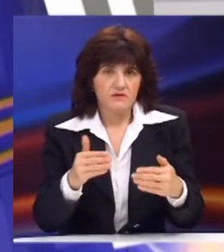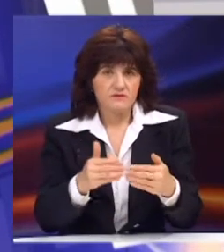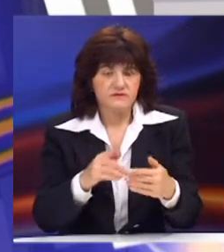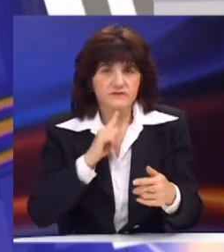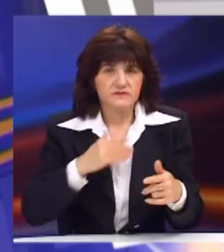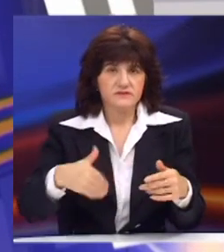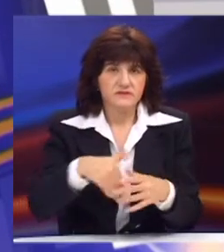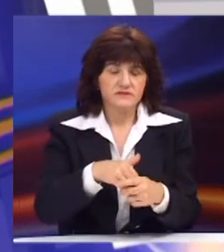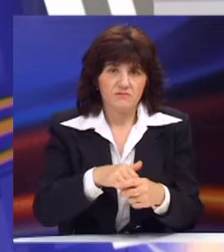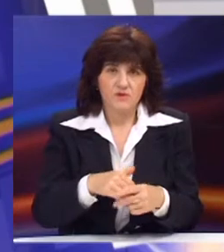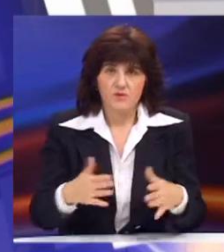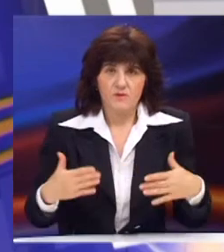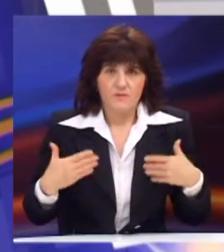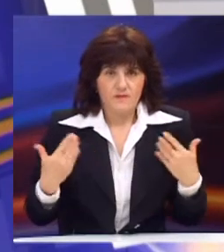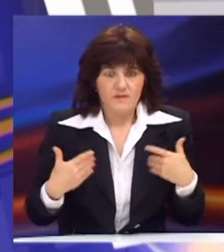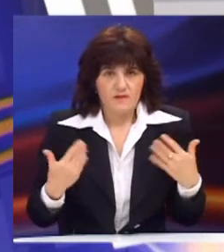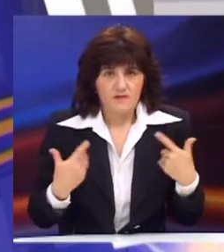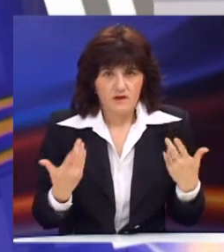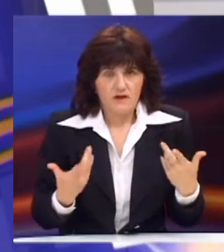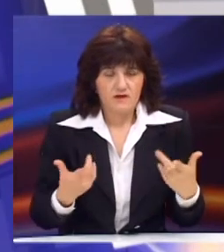a sigurno ni naši zaposleni